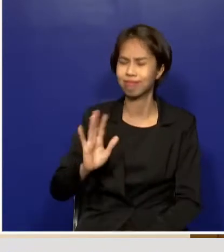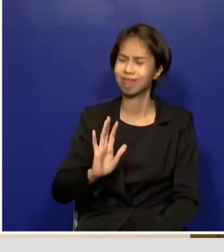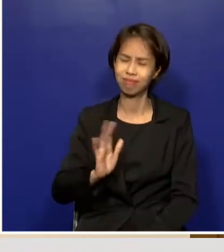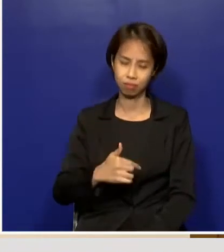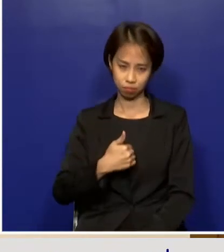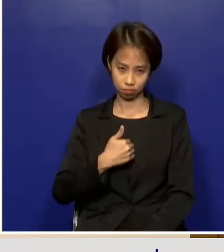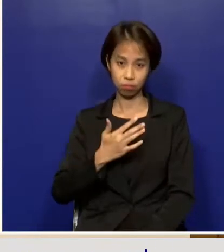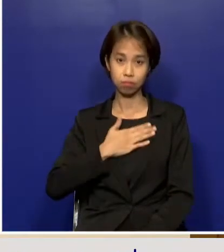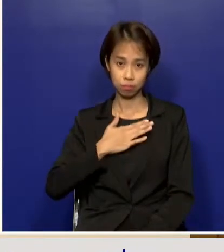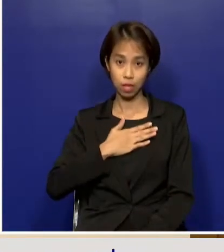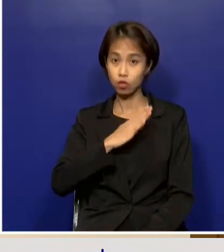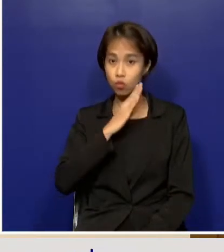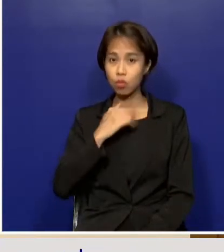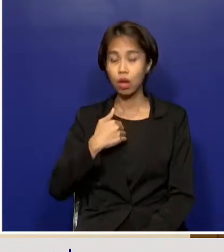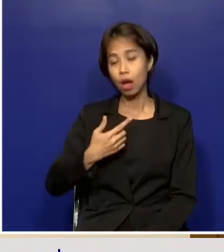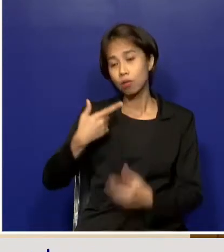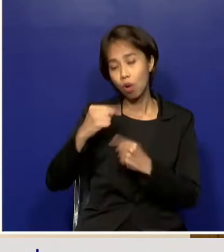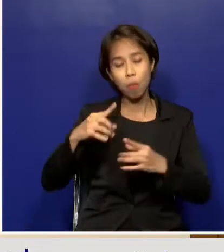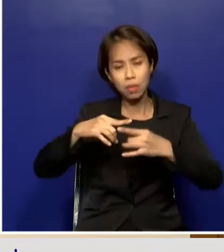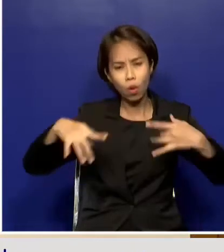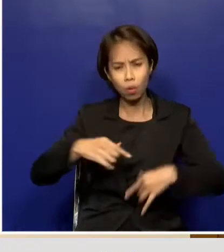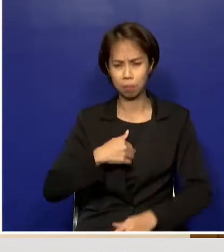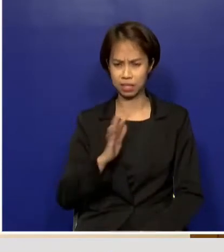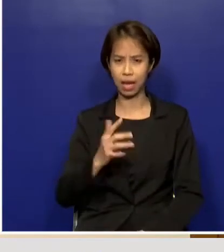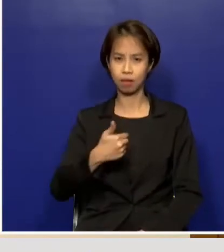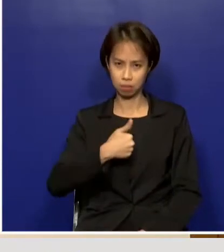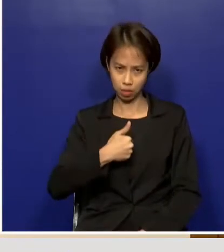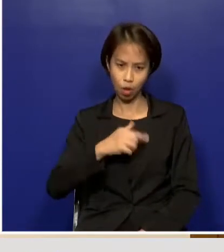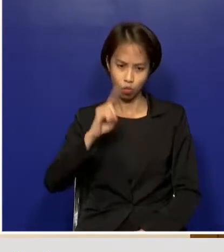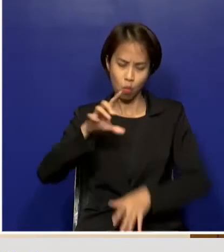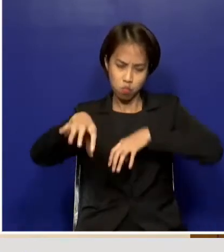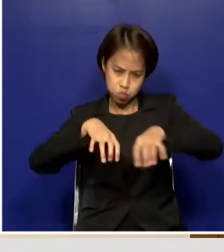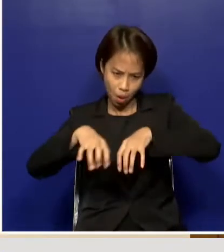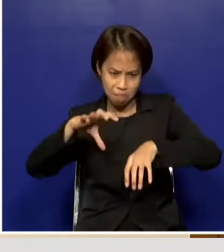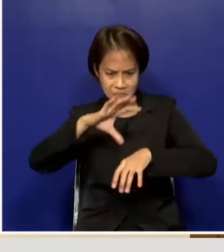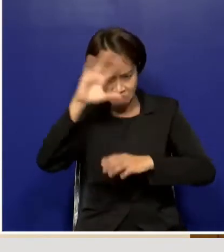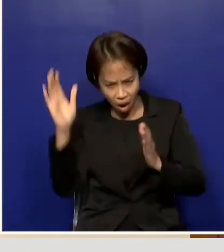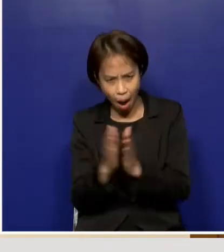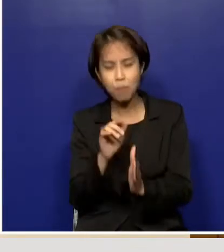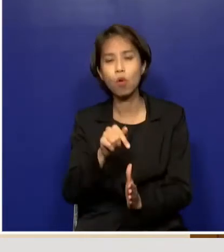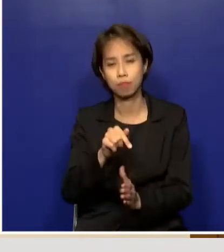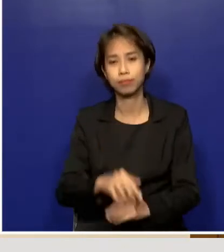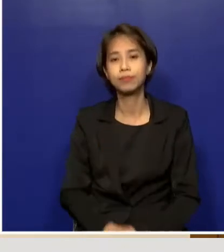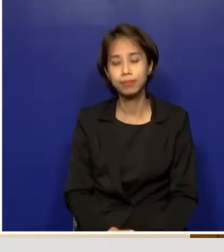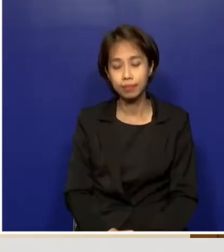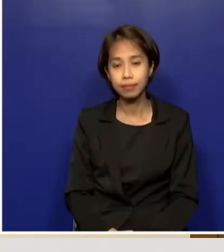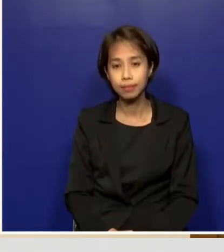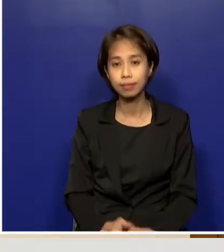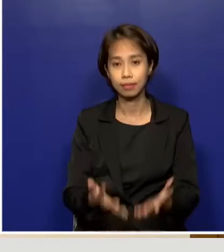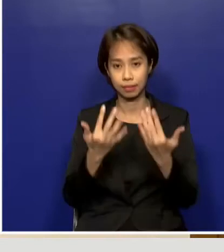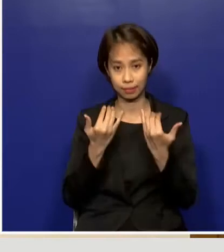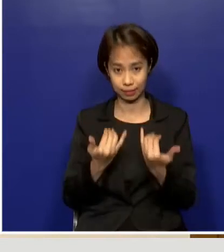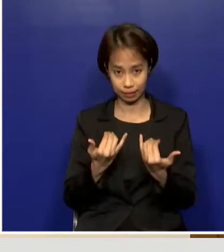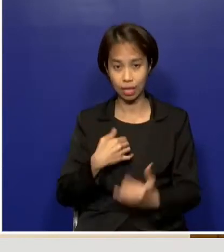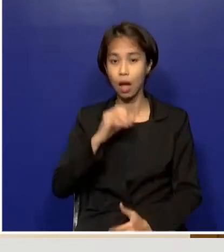ี่ย ถ้บอกตอบไมจรง เมกไม่ใช่อกพอผมตบริขาในภาพใหญ่นะครับ ก็อเปอกเพื่ซาพสิทkommenที่หมดเร